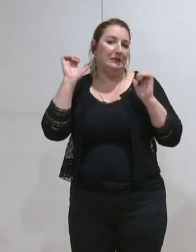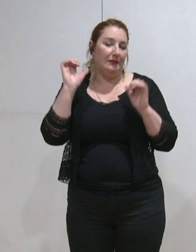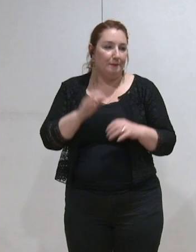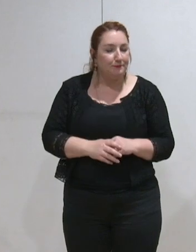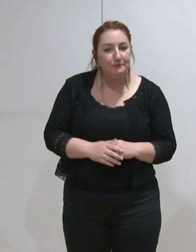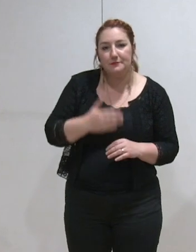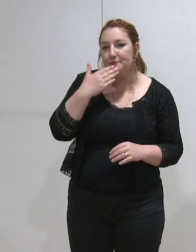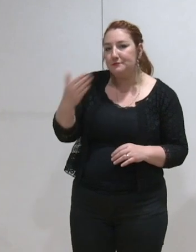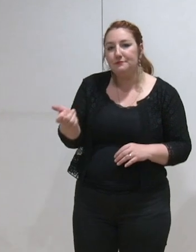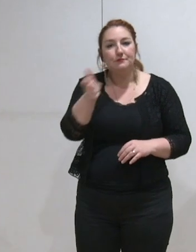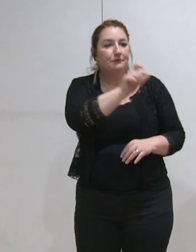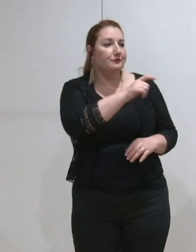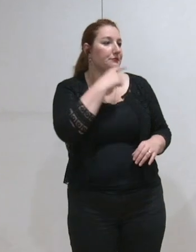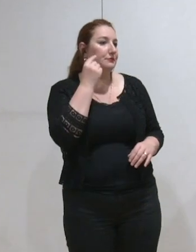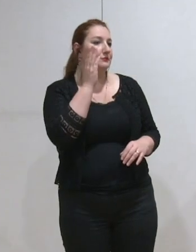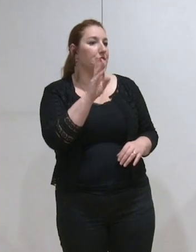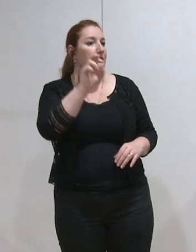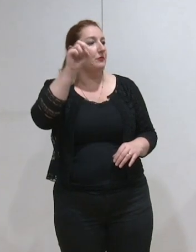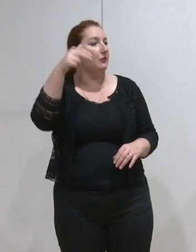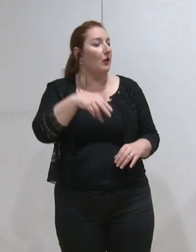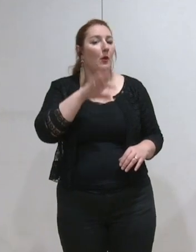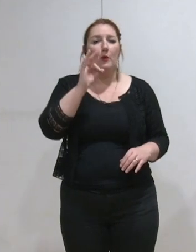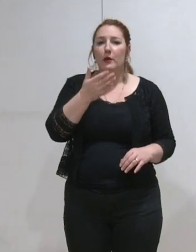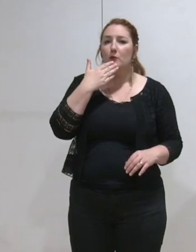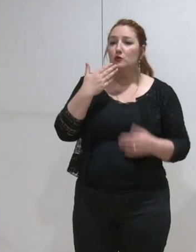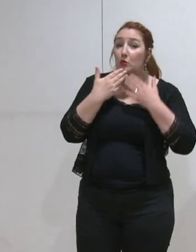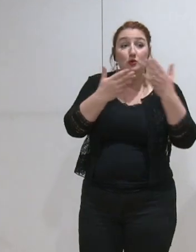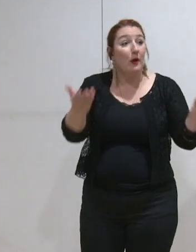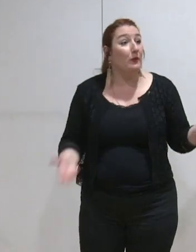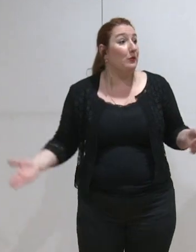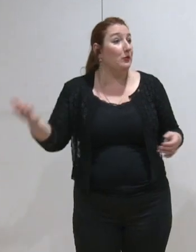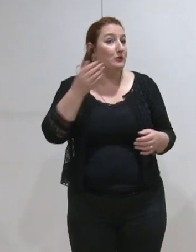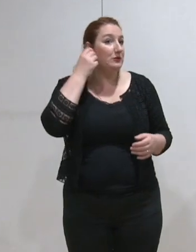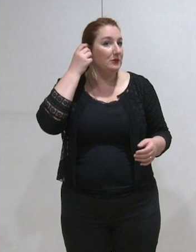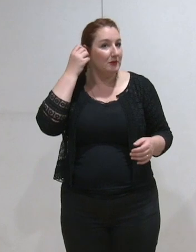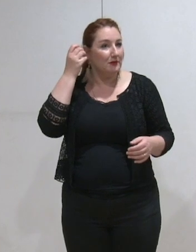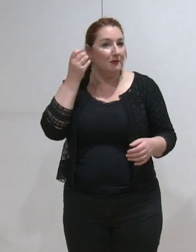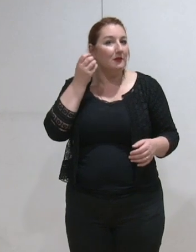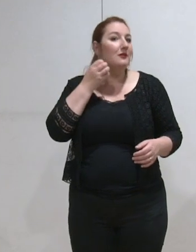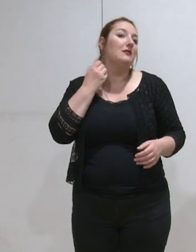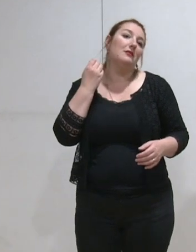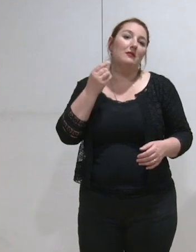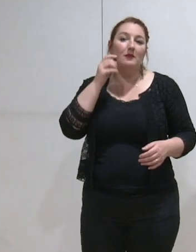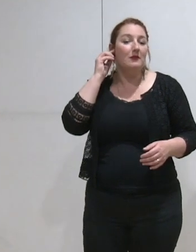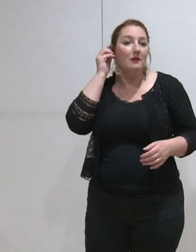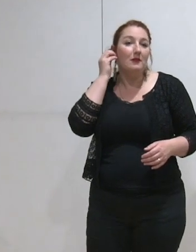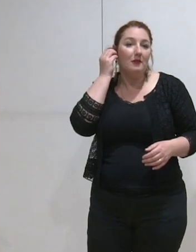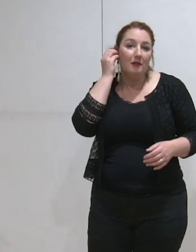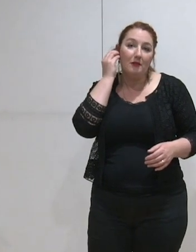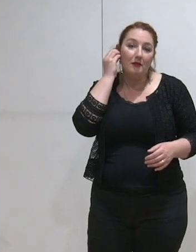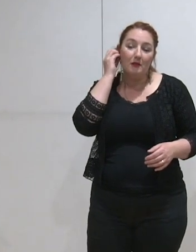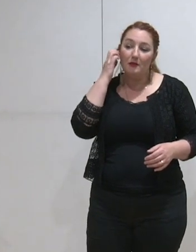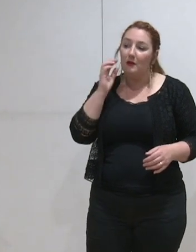oui bonjour bonjour à tous pour une fois on dit à tous hein c'est bien il y a pas que le